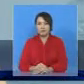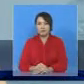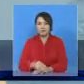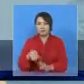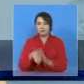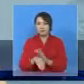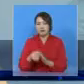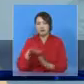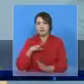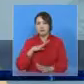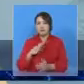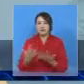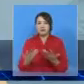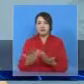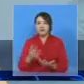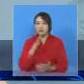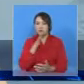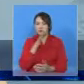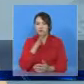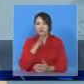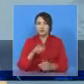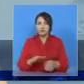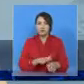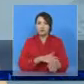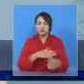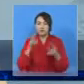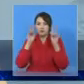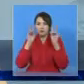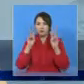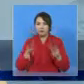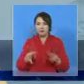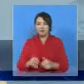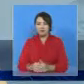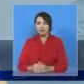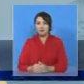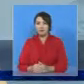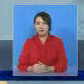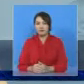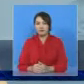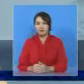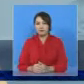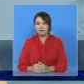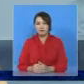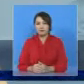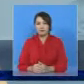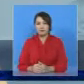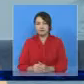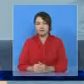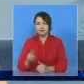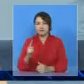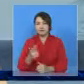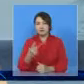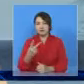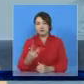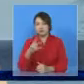енгізіліп отыр. Енді қаншалық созылатын біз қазірге нақты айта алмаймыз. Енді бір жарым